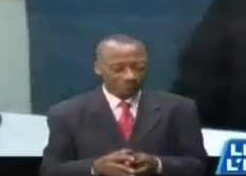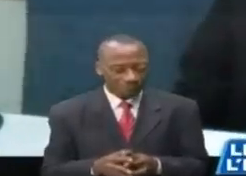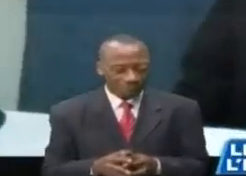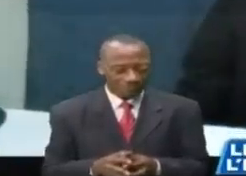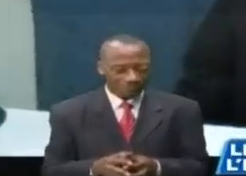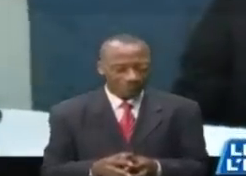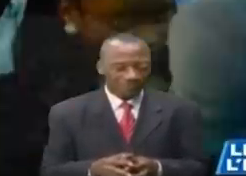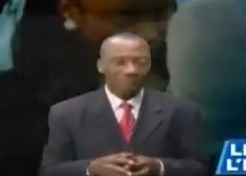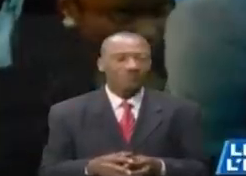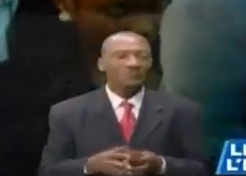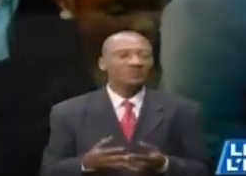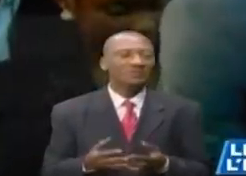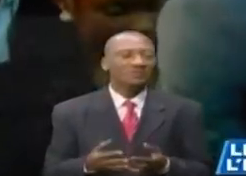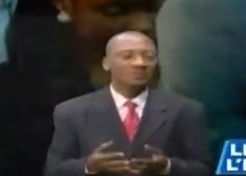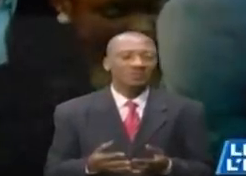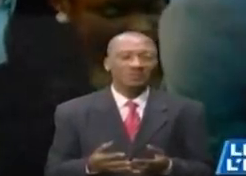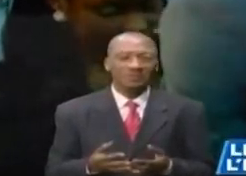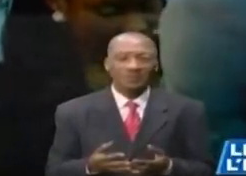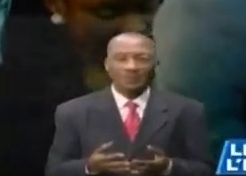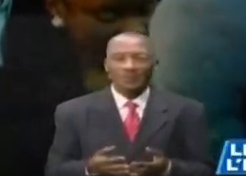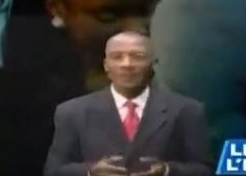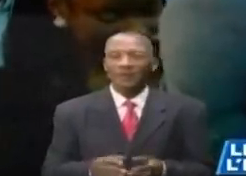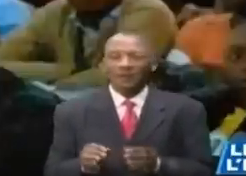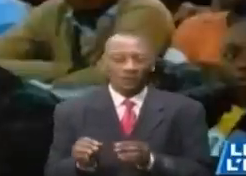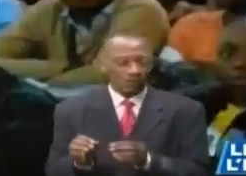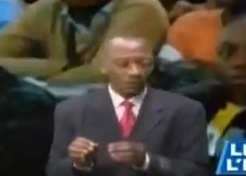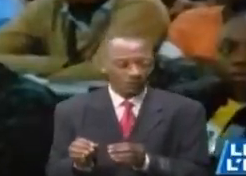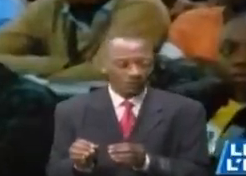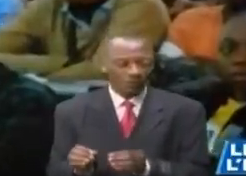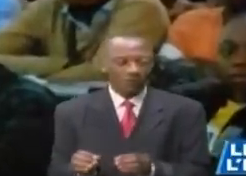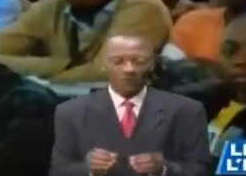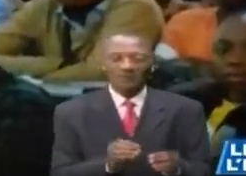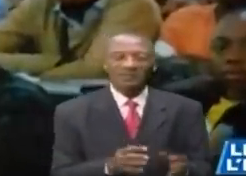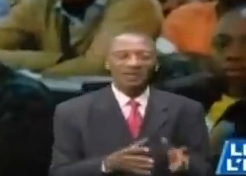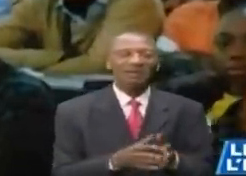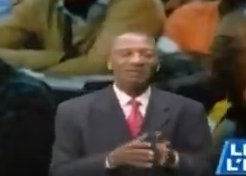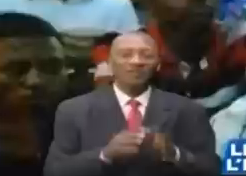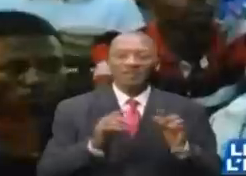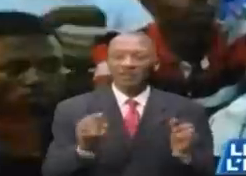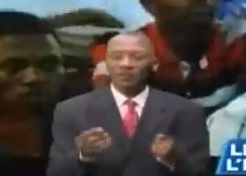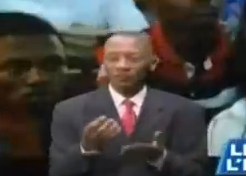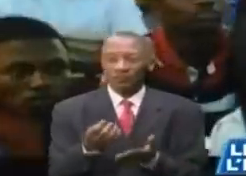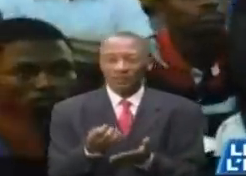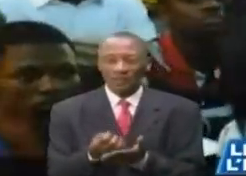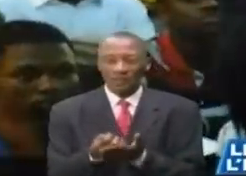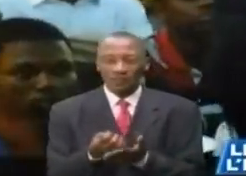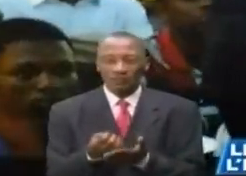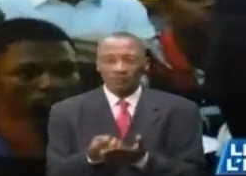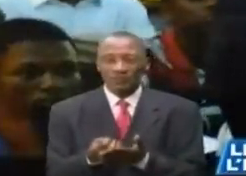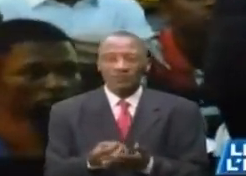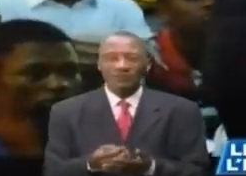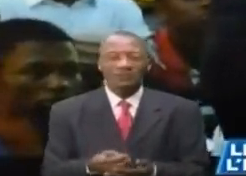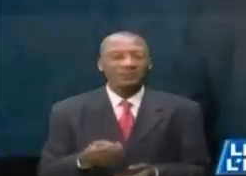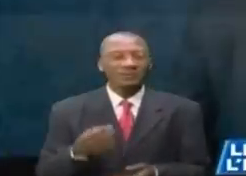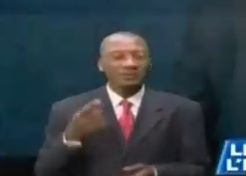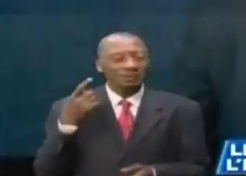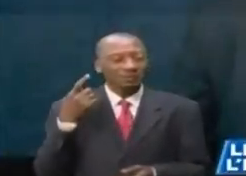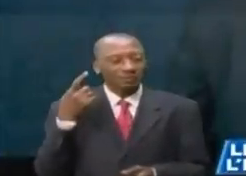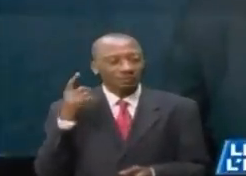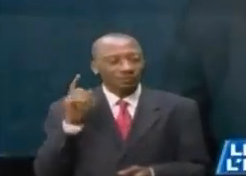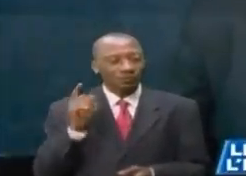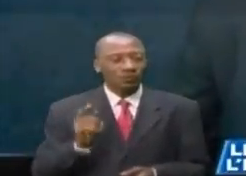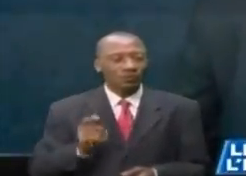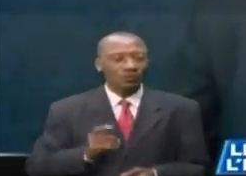cette conférence débat organisée par la faculté des sciences économiques de l'Université de Kinshasa. C'est le doyen de la faculté des